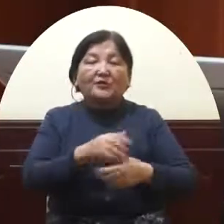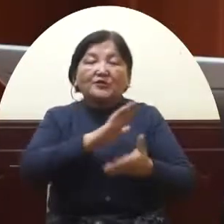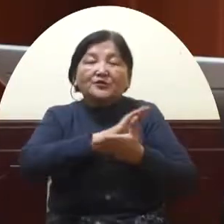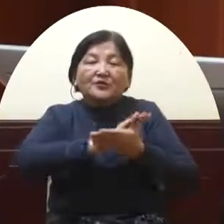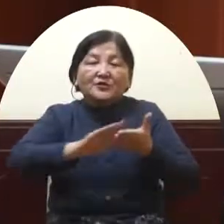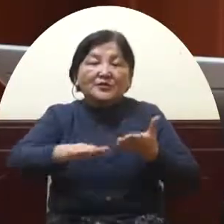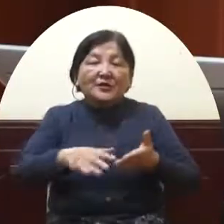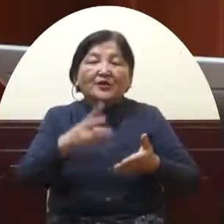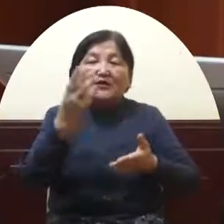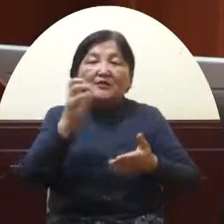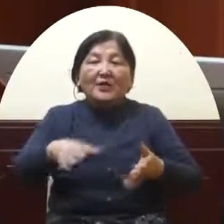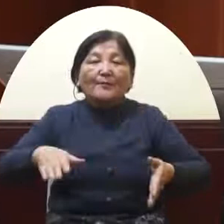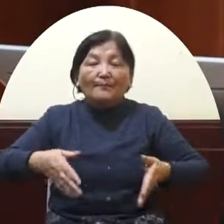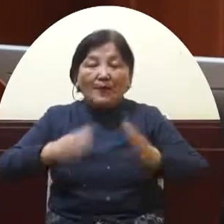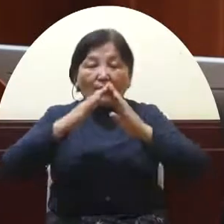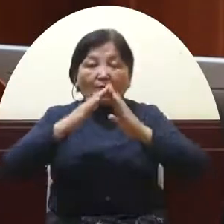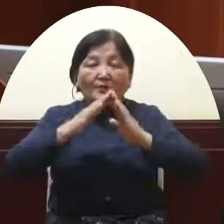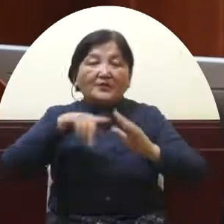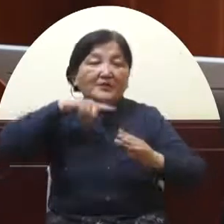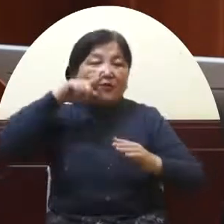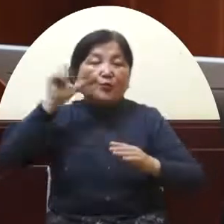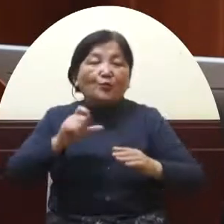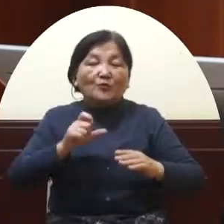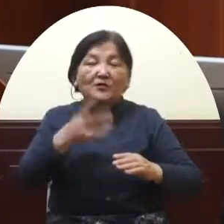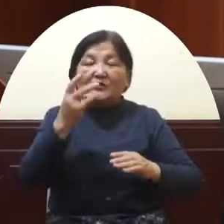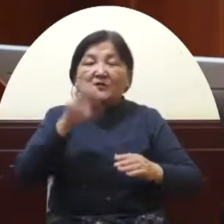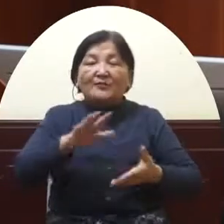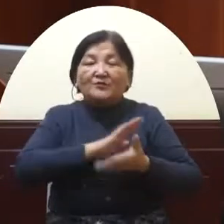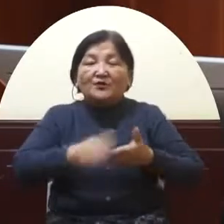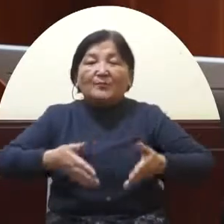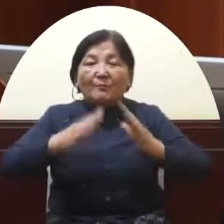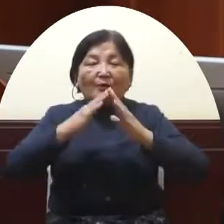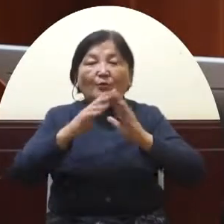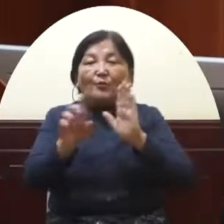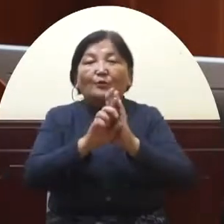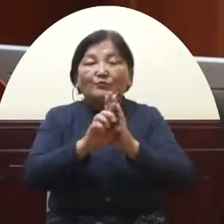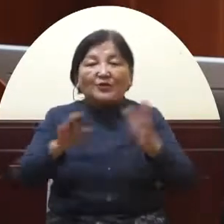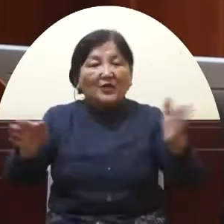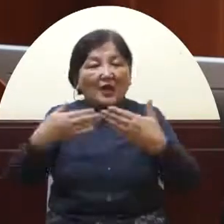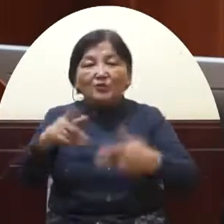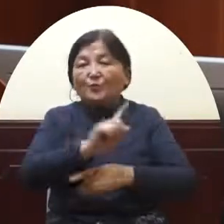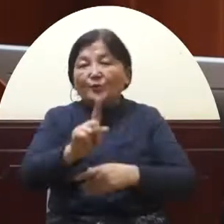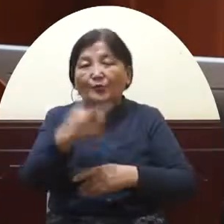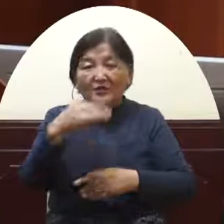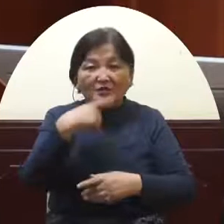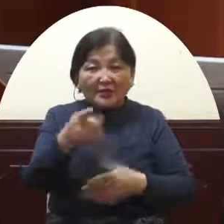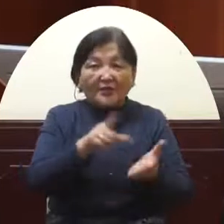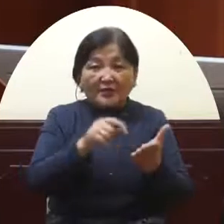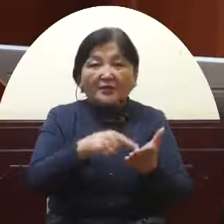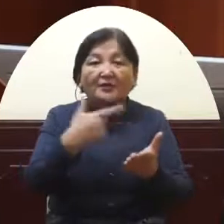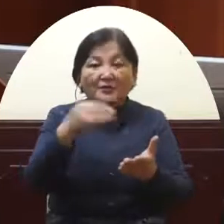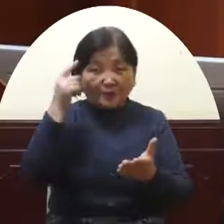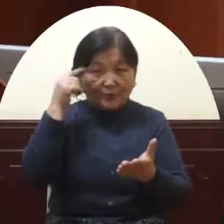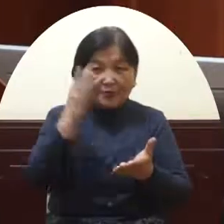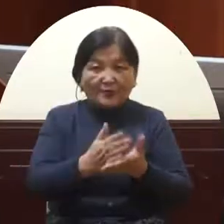улсууд нам байгуулах эрхийг нь өнөөдөр хязгаарлаж болохгүй гэж хэлсэн. Тэгэхээр бидний сонгогчийн эрхийг хэл мэдээллийн